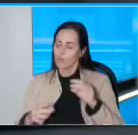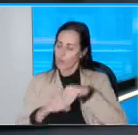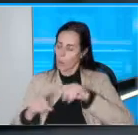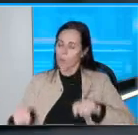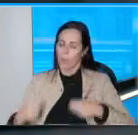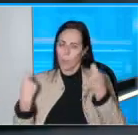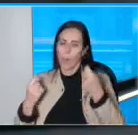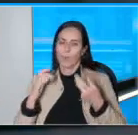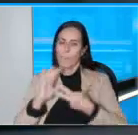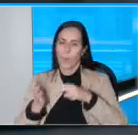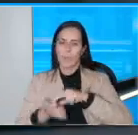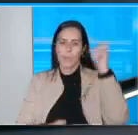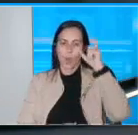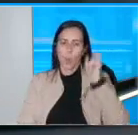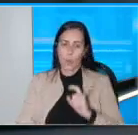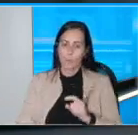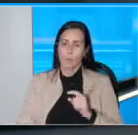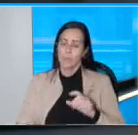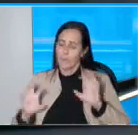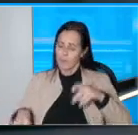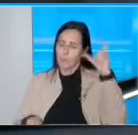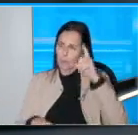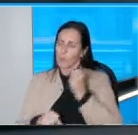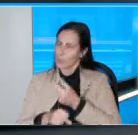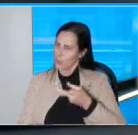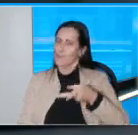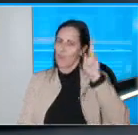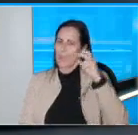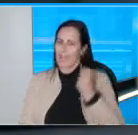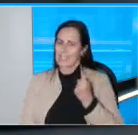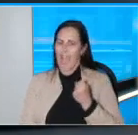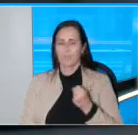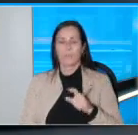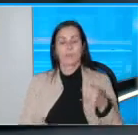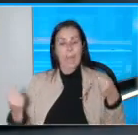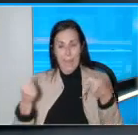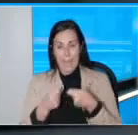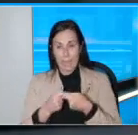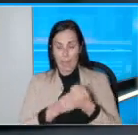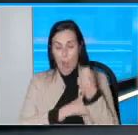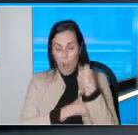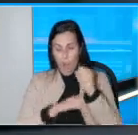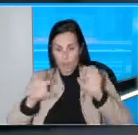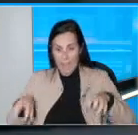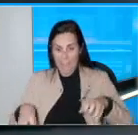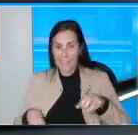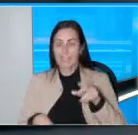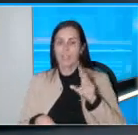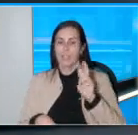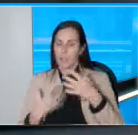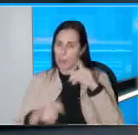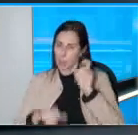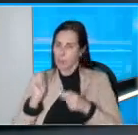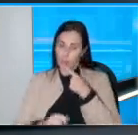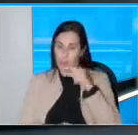שבתרבות הפוליטית הטורקית, ושארדואן הקצין מאוד מאוד. ולגבי הכוח שלו עצמו, יש כמה